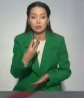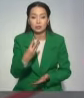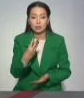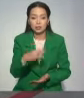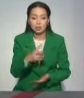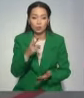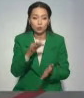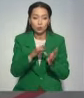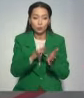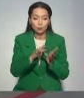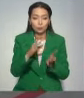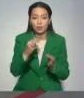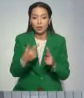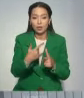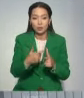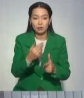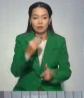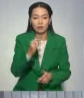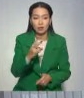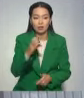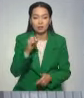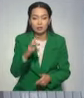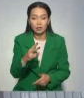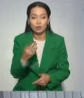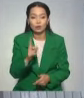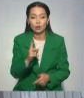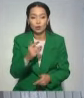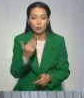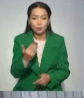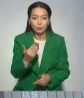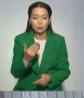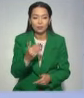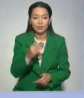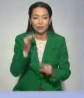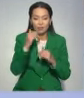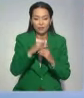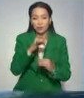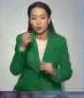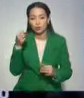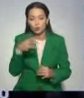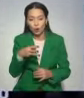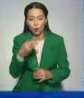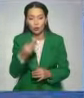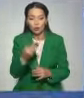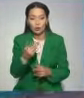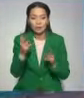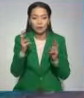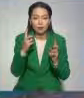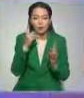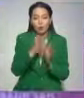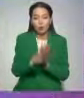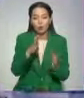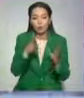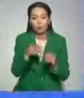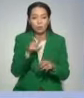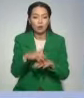приобретались в агентстве под названием Fun and Sun Что означает веселье и солнце ироничное название учитывая что в итоге